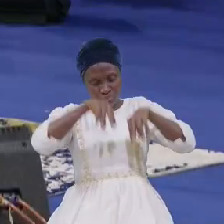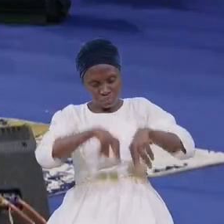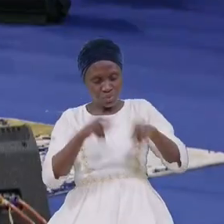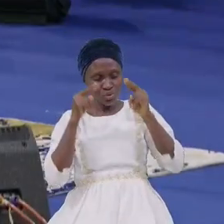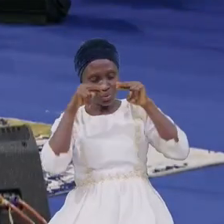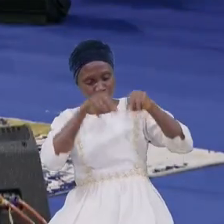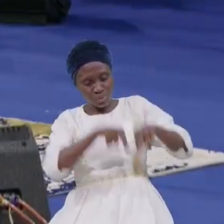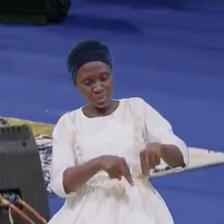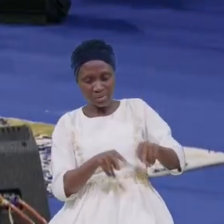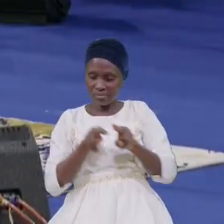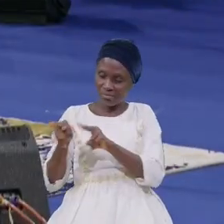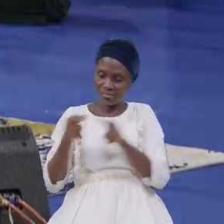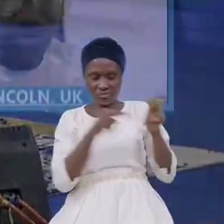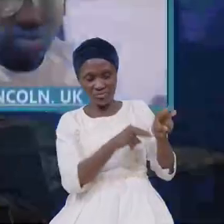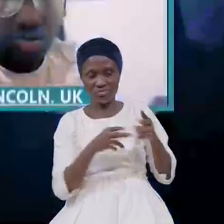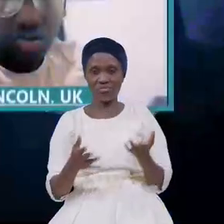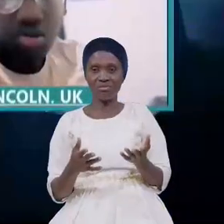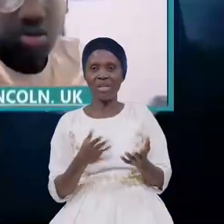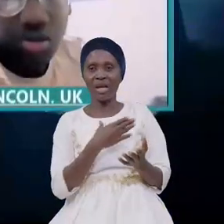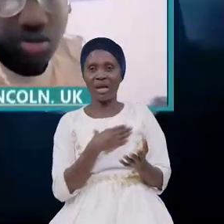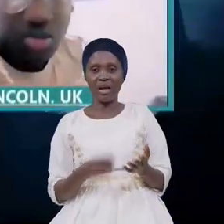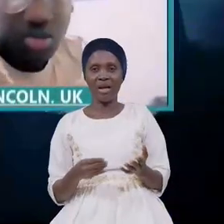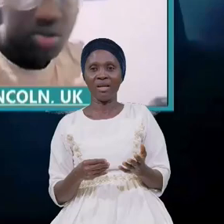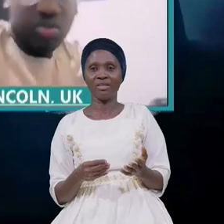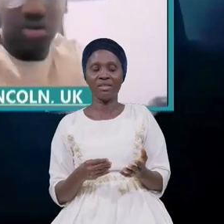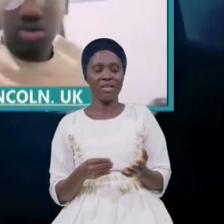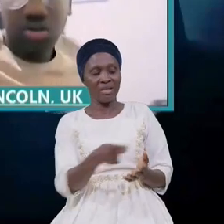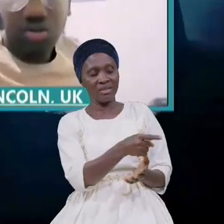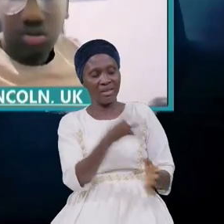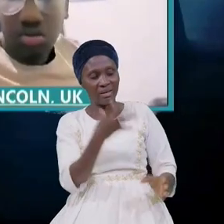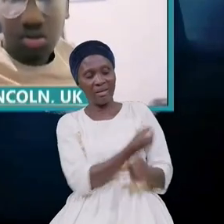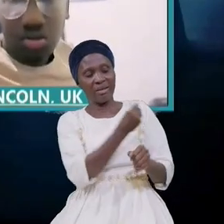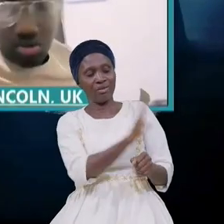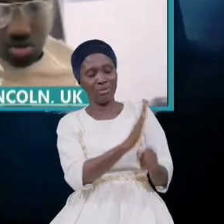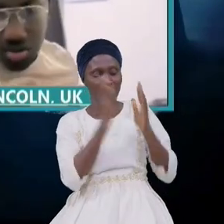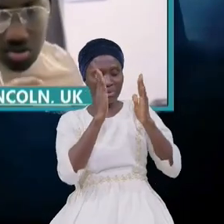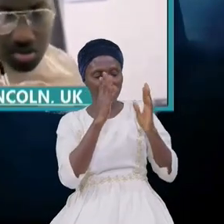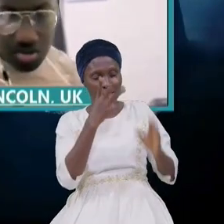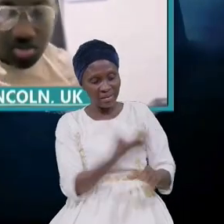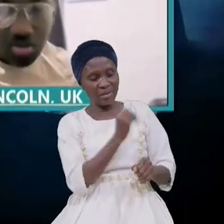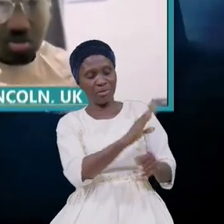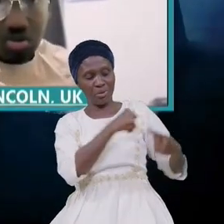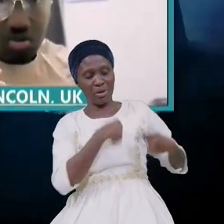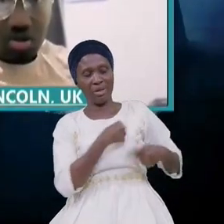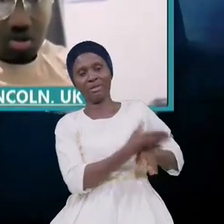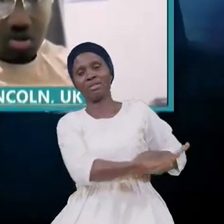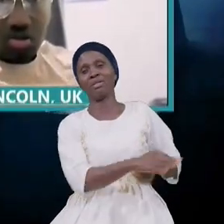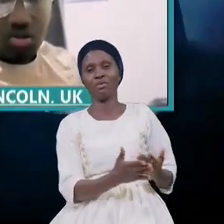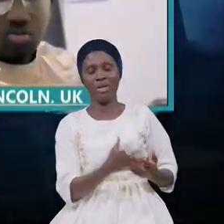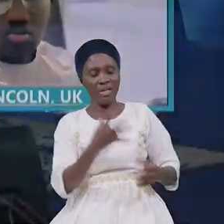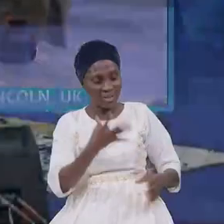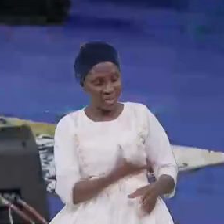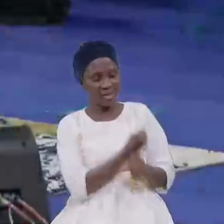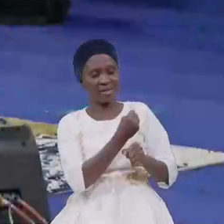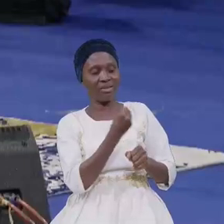Vous regardez de gauche, vous regardez à gauche, à droite. Ces choses-là prennent votre cœur, la